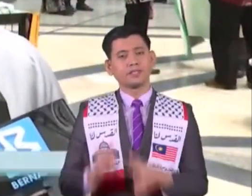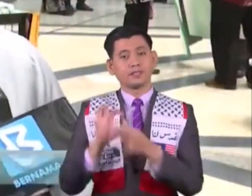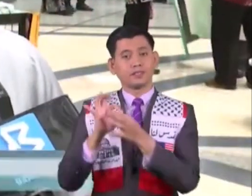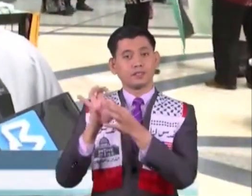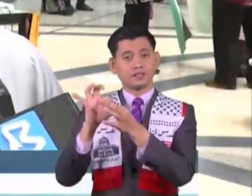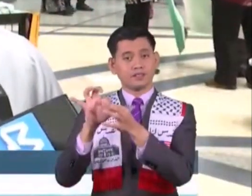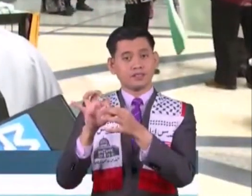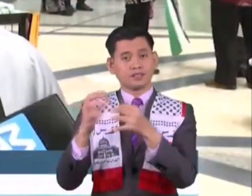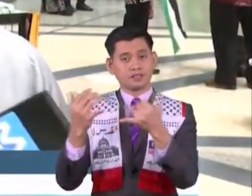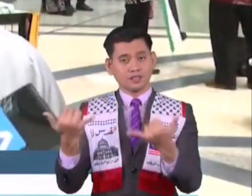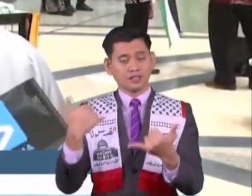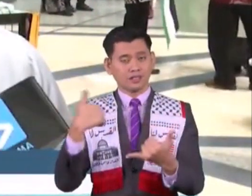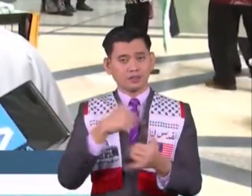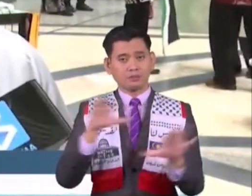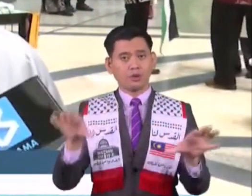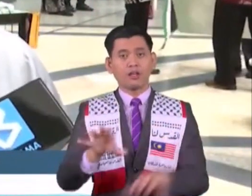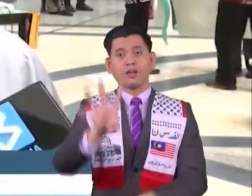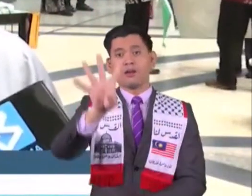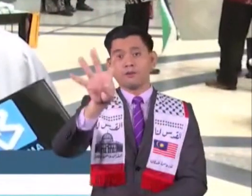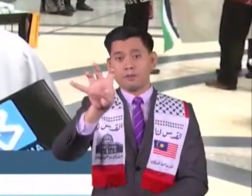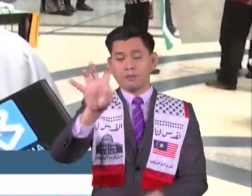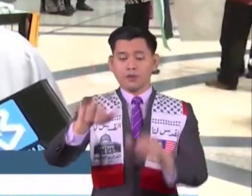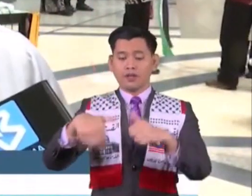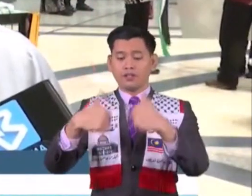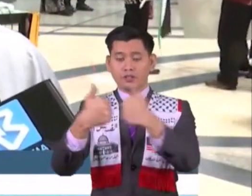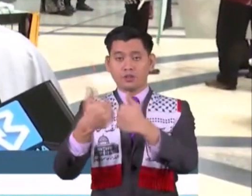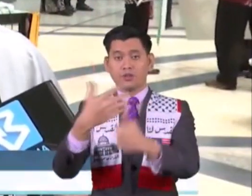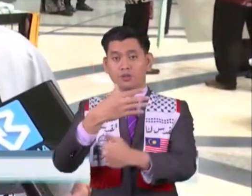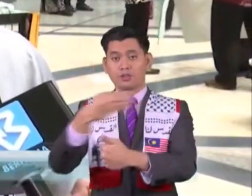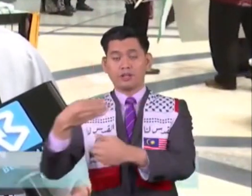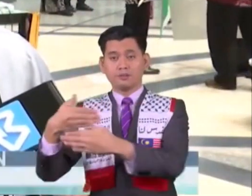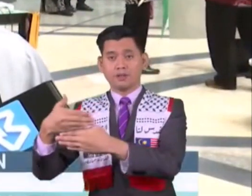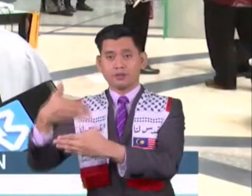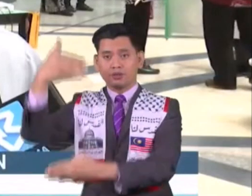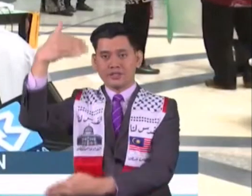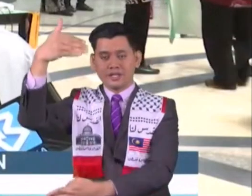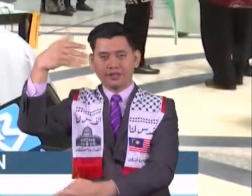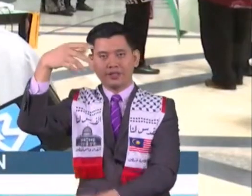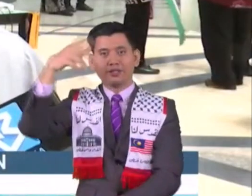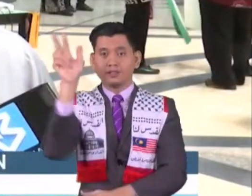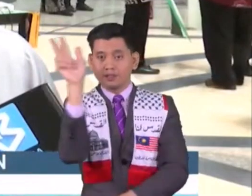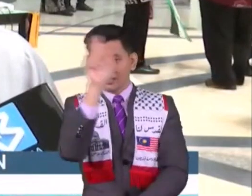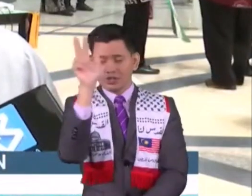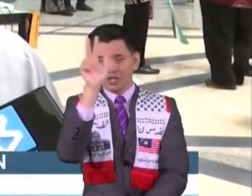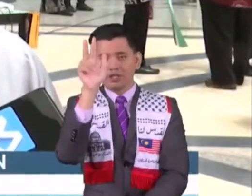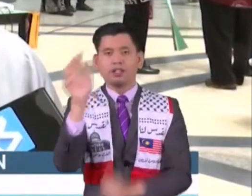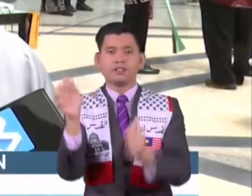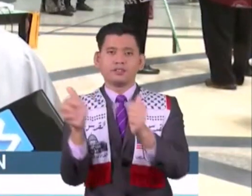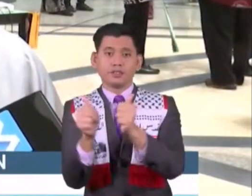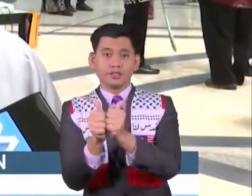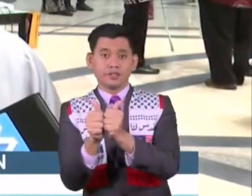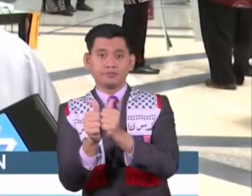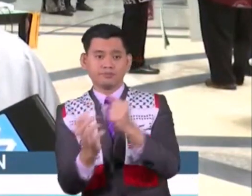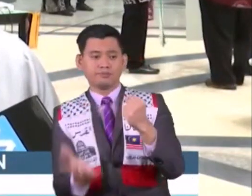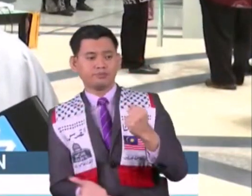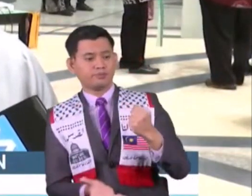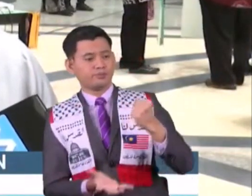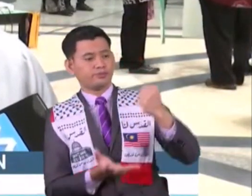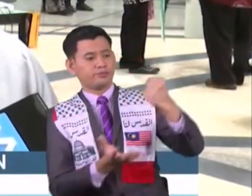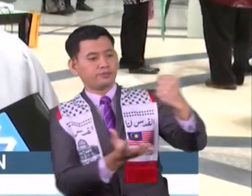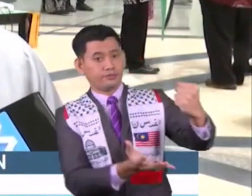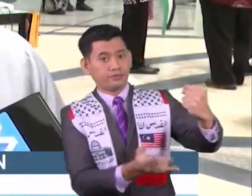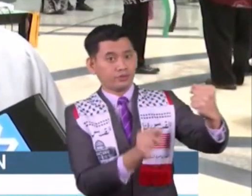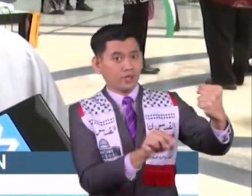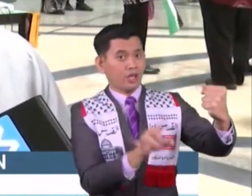Kerjasama mutakhir yang kita buat antara 40 NGO dan juga Wisma Putra menyalurkan bantuan dengan nilai 7 juta ringgit untuk dihantarkan ke